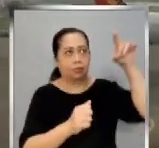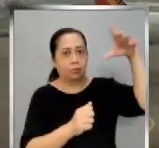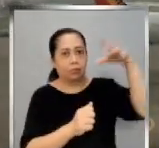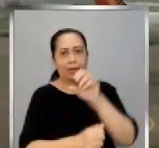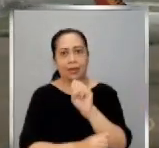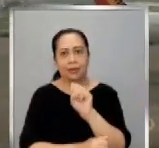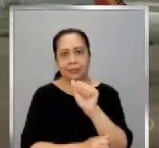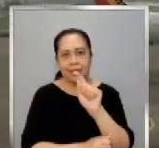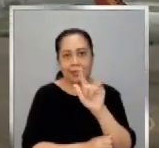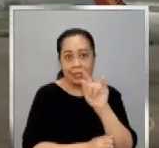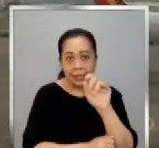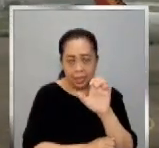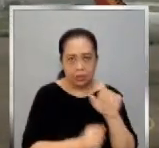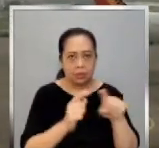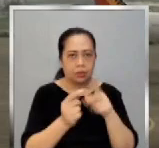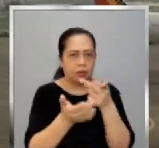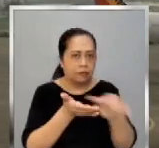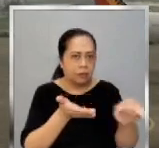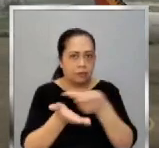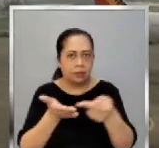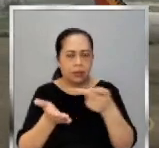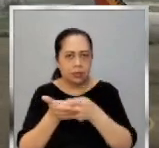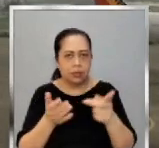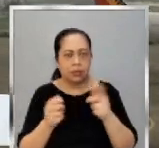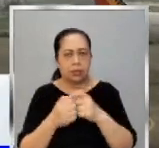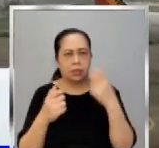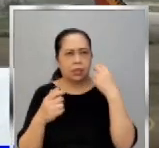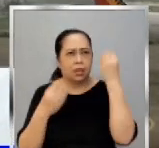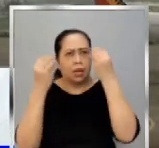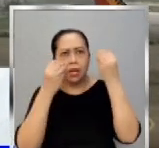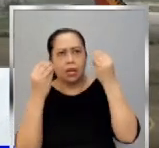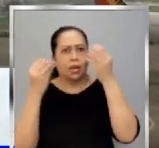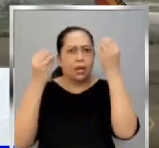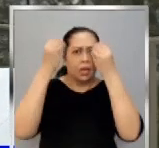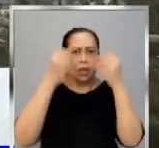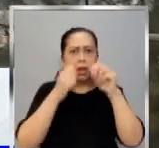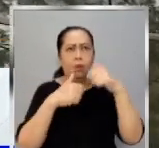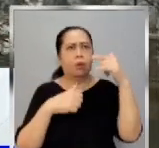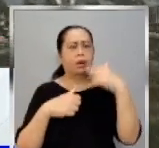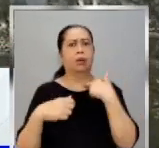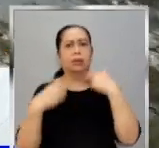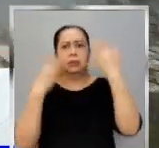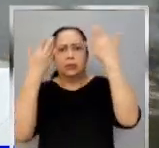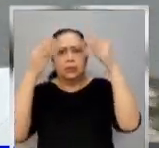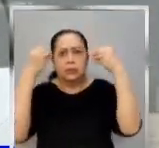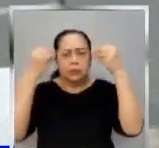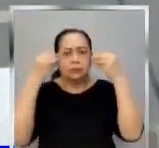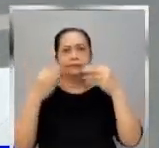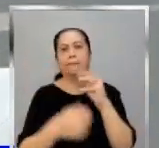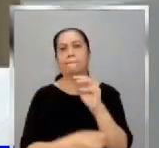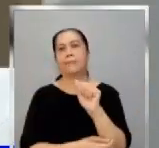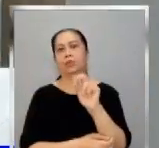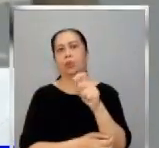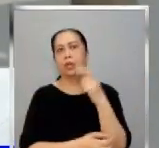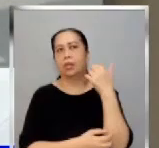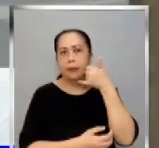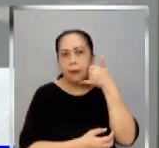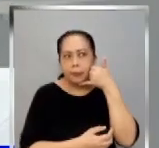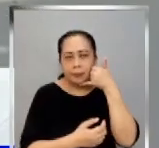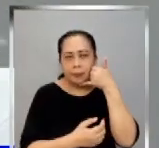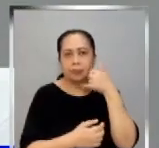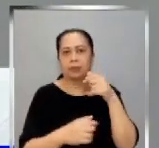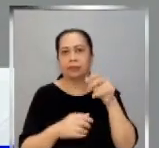Nang pumalya ang mga satellite, tila nabulag na raw ang mga pilotong nasa himpapawid. Manual o radyo sa halip na computer ang